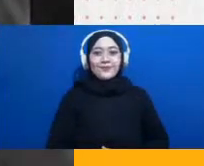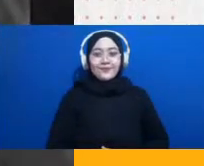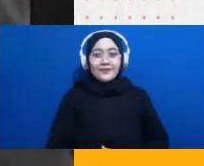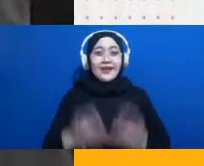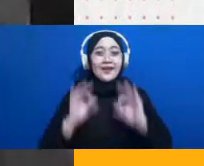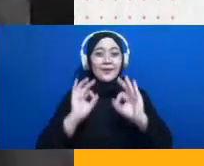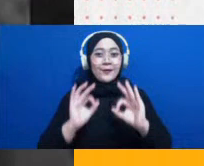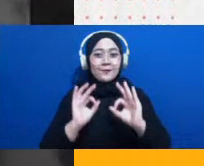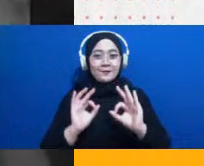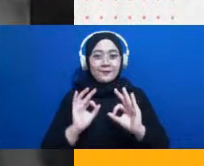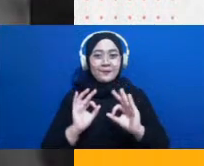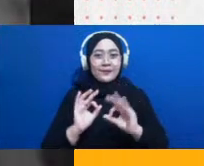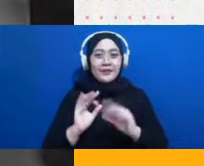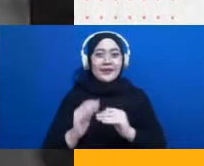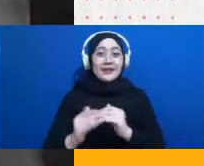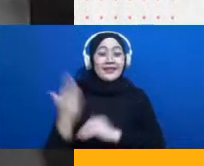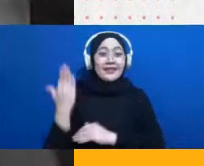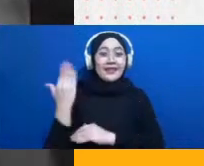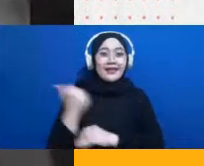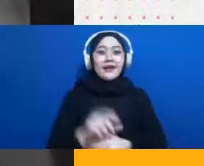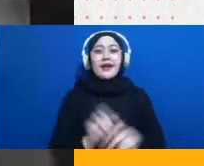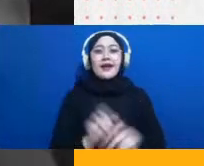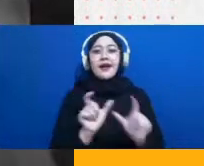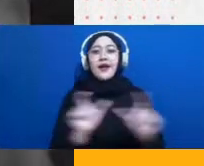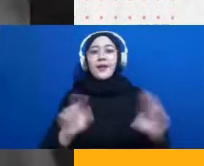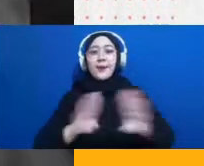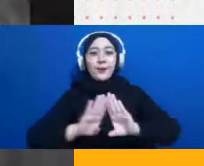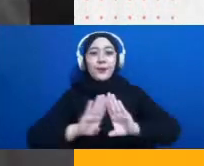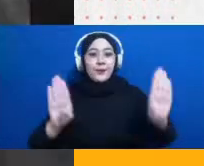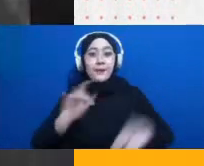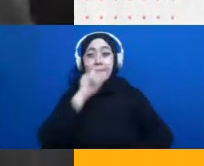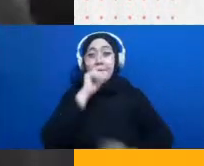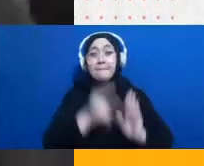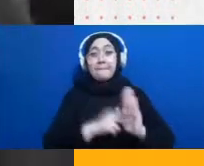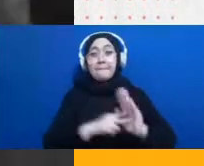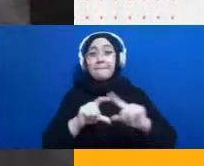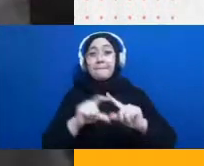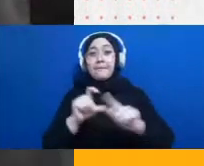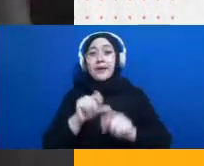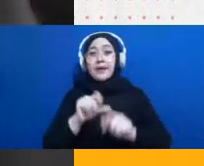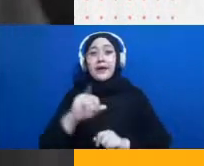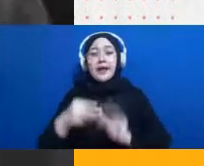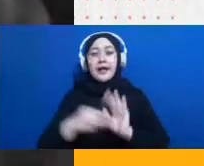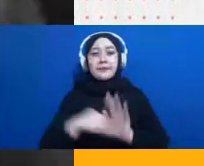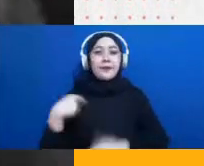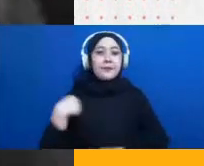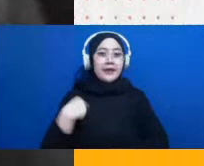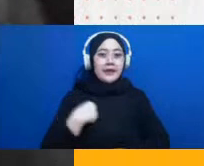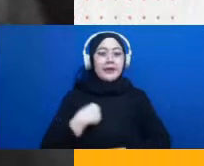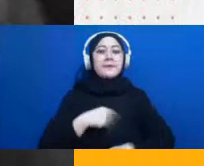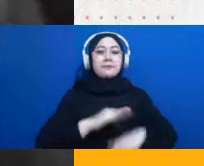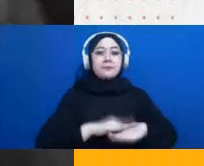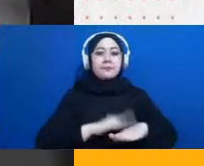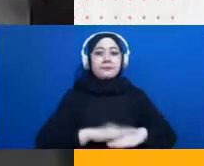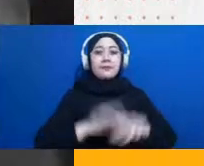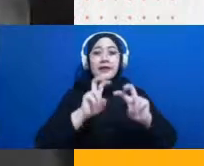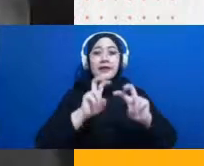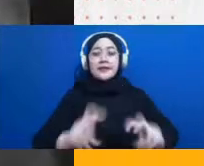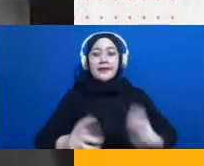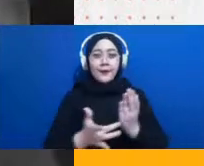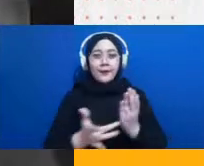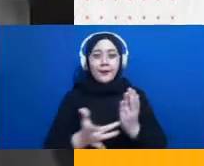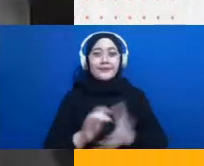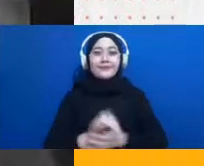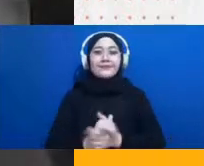Oke, tadi adalah sambutan dari Bapak Nadiem Anwar Makarim ya, selaku Menteri Kemendikbudristek. Dan sore kali ini